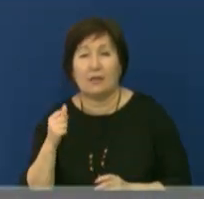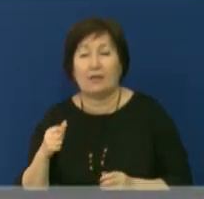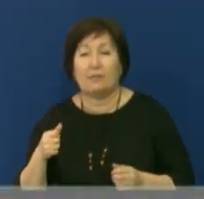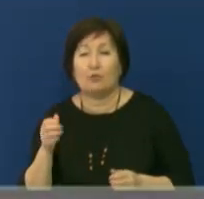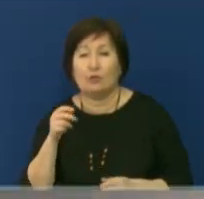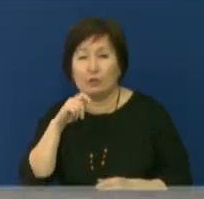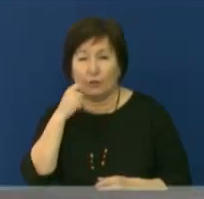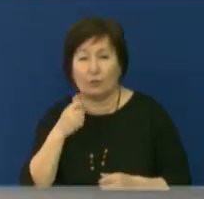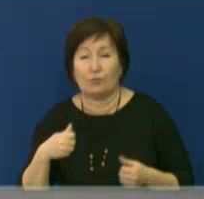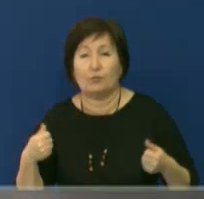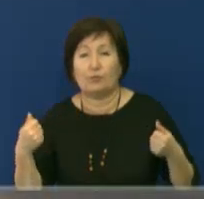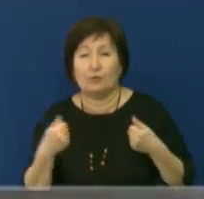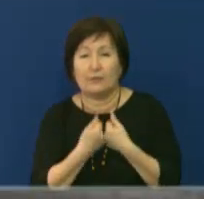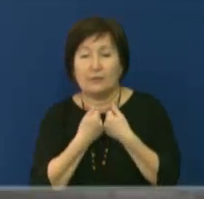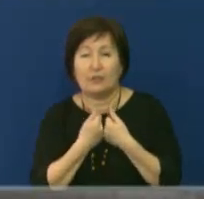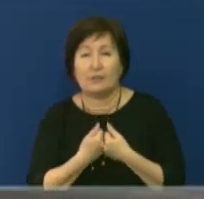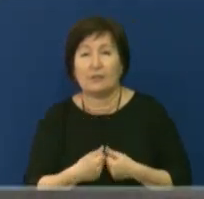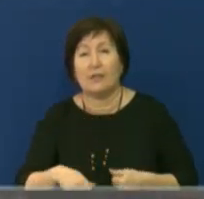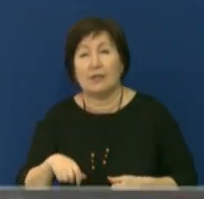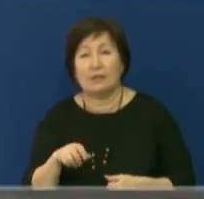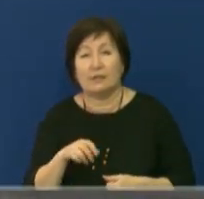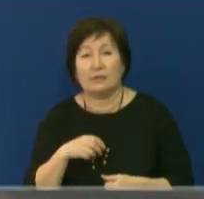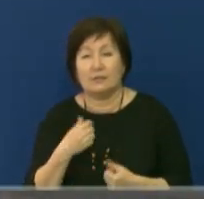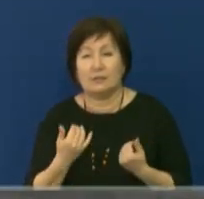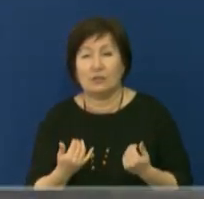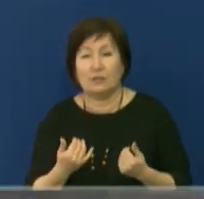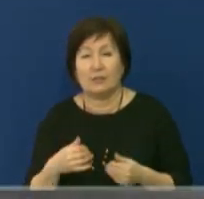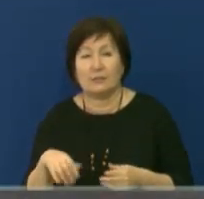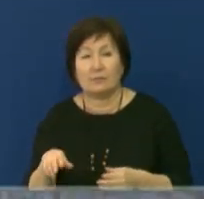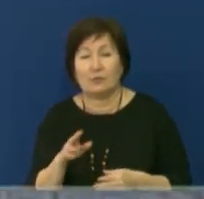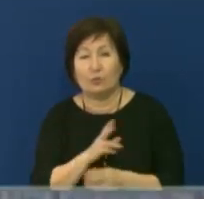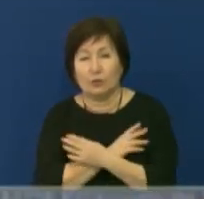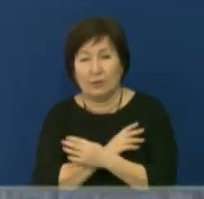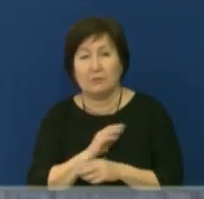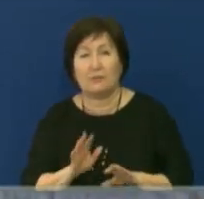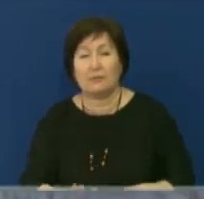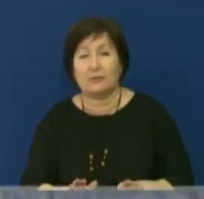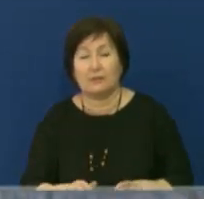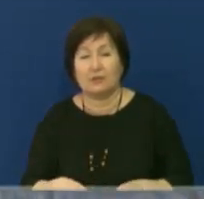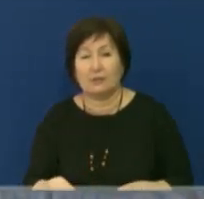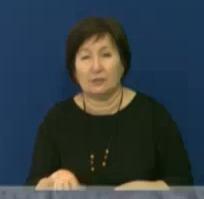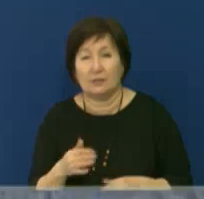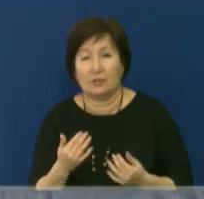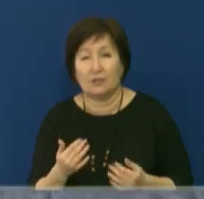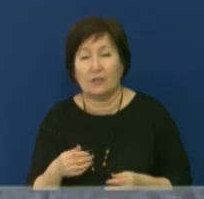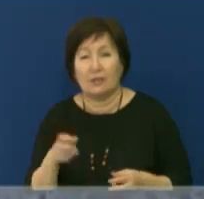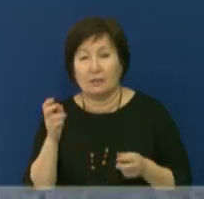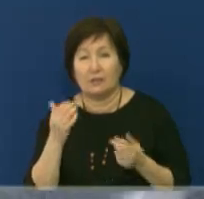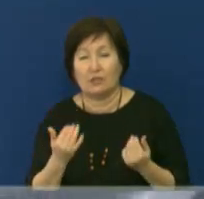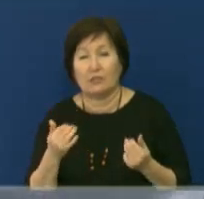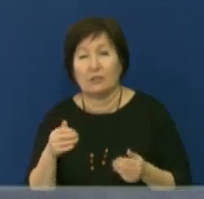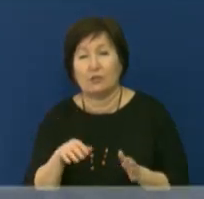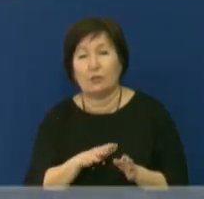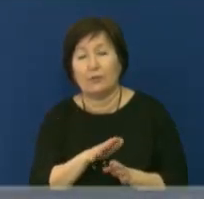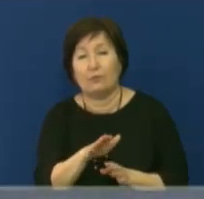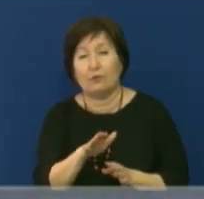Ол алған жарақаттардан оқиға орнында көз жұмған. Аталған факты бойынша да сотқа дейінгі тергеу амалдары жүргізілуде. Қазіргі таңда